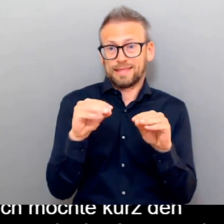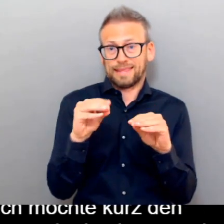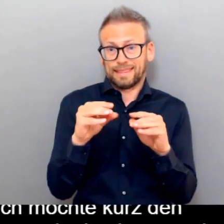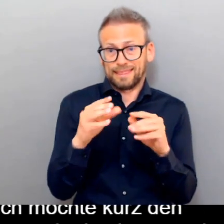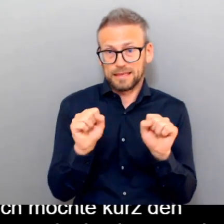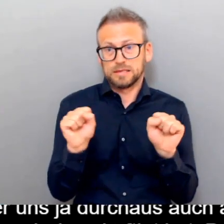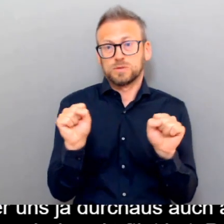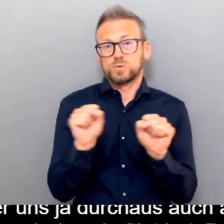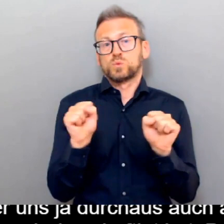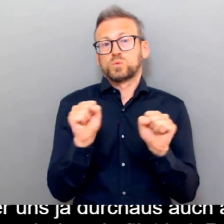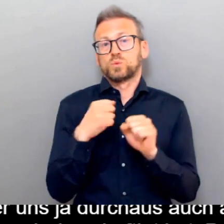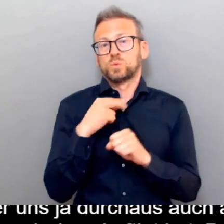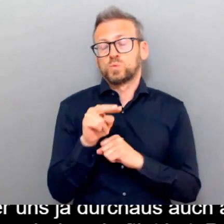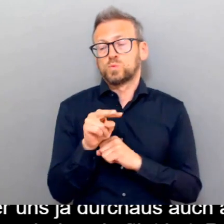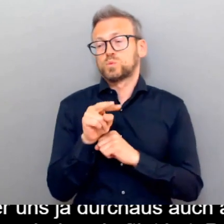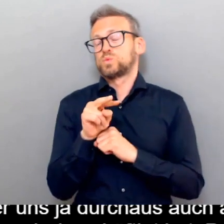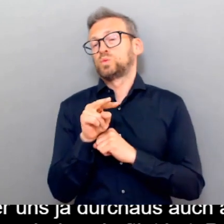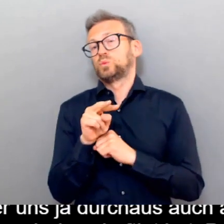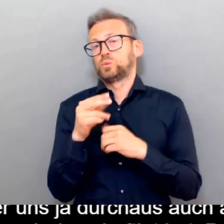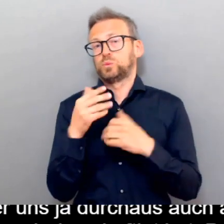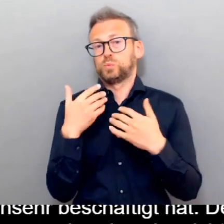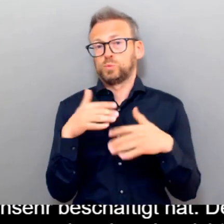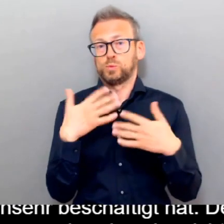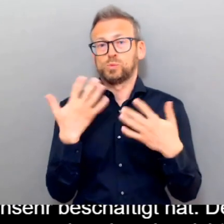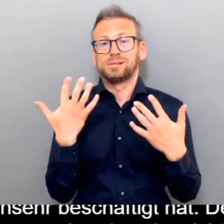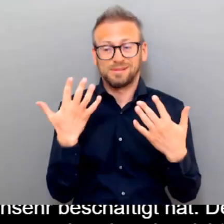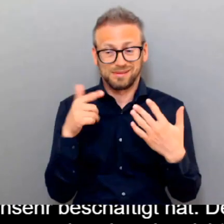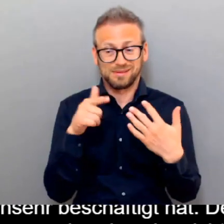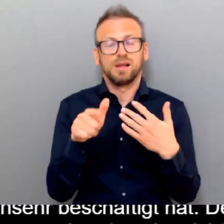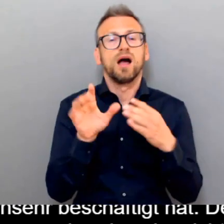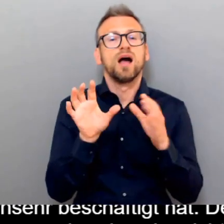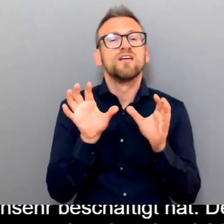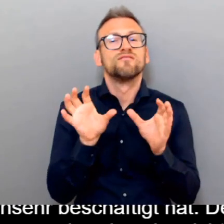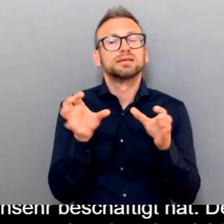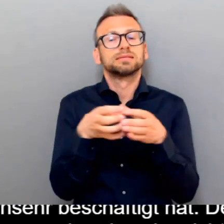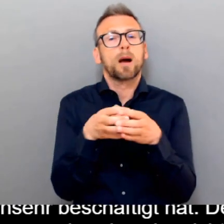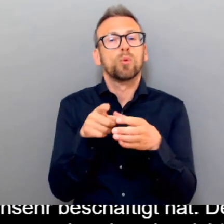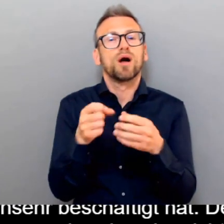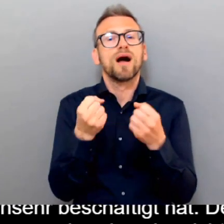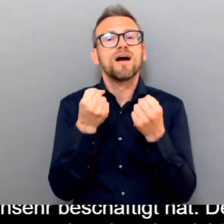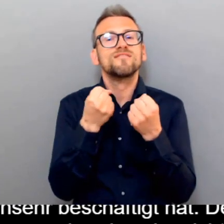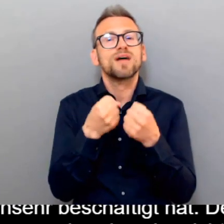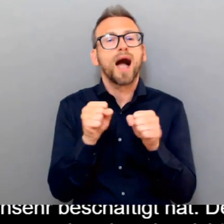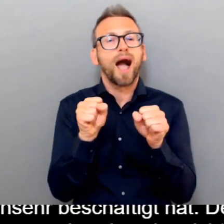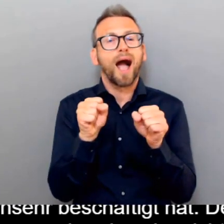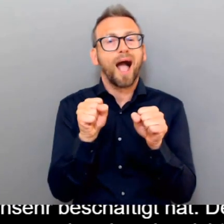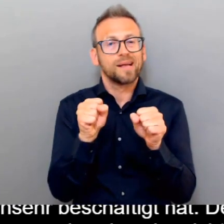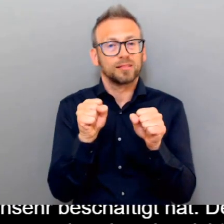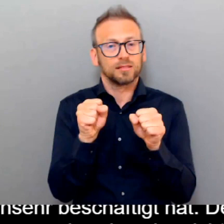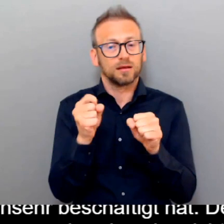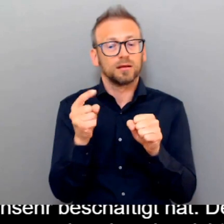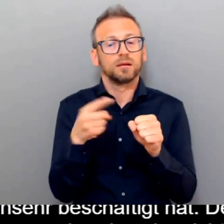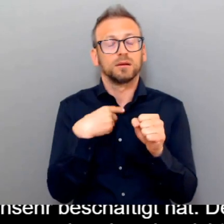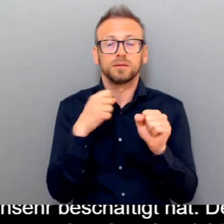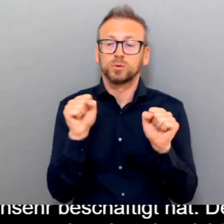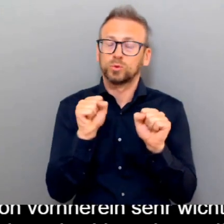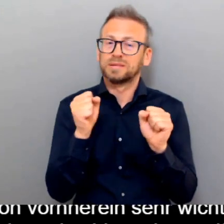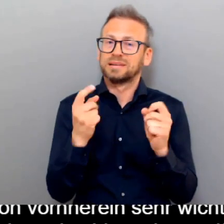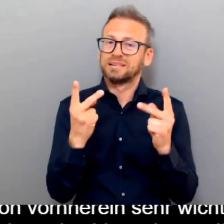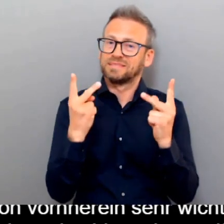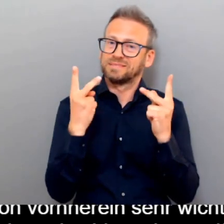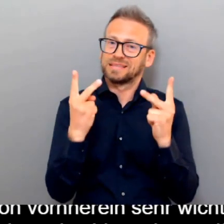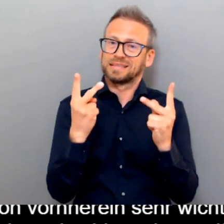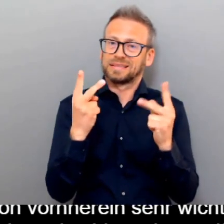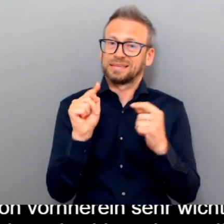dafür auch klare Maßstäbe festgelegt, nämlich Abstand, dann durchaus die Empfehlung, Mund-Nasen-Schutz zu tragen, den Umfang